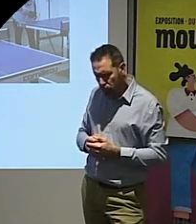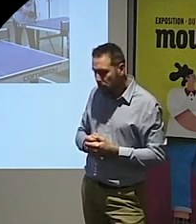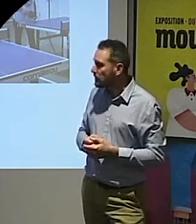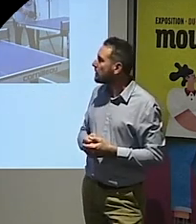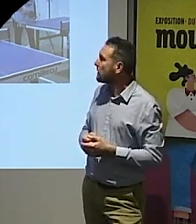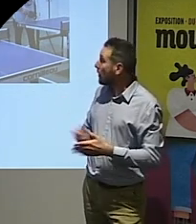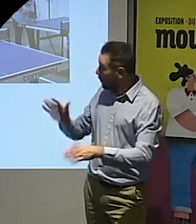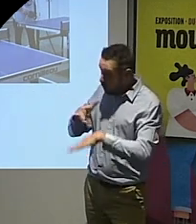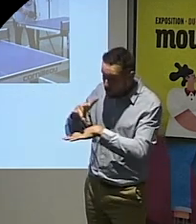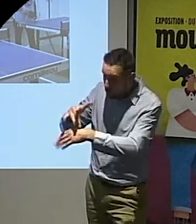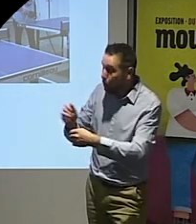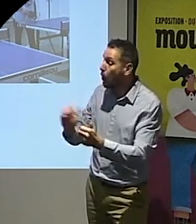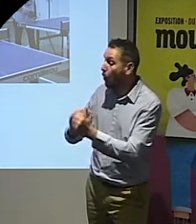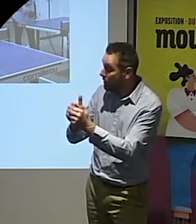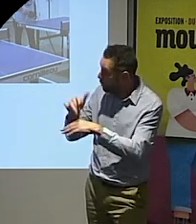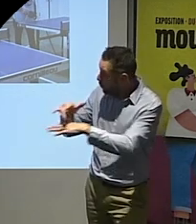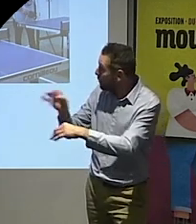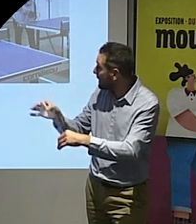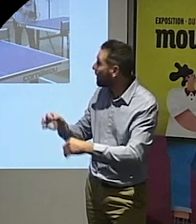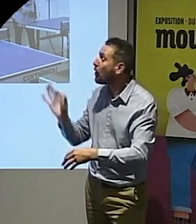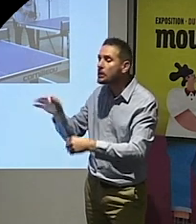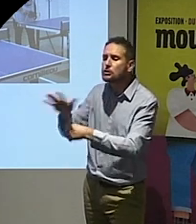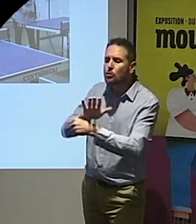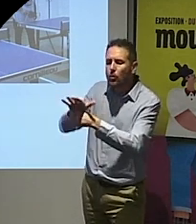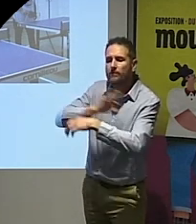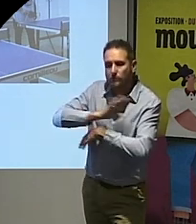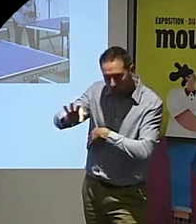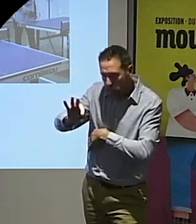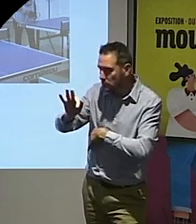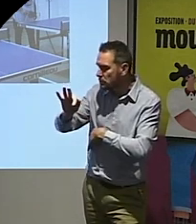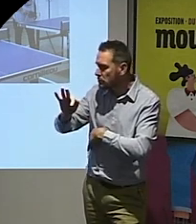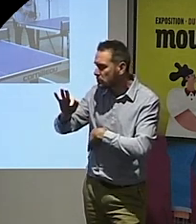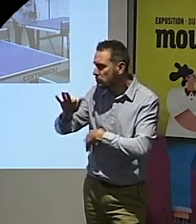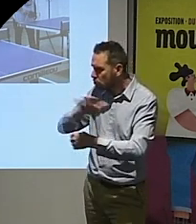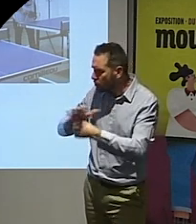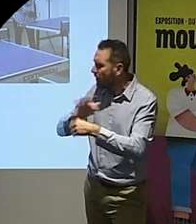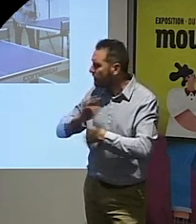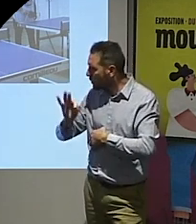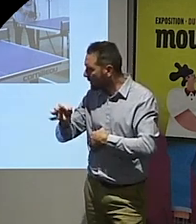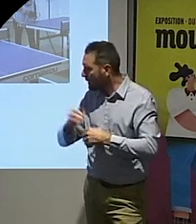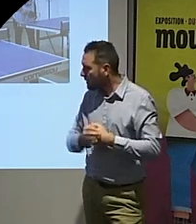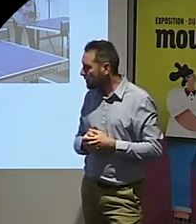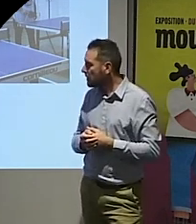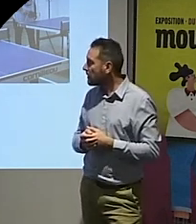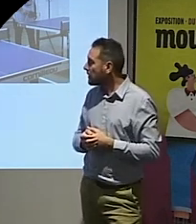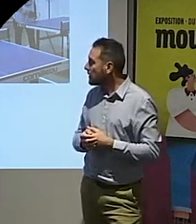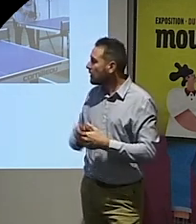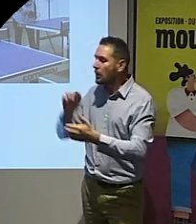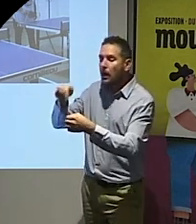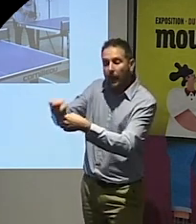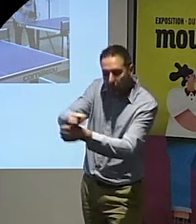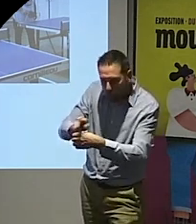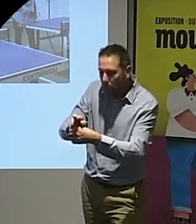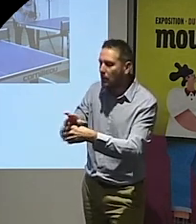Ouais. T'as fait des compétitions? Ouais. Championnat de France. Ouais. Championnat de France. C'était où?